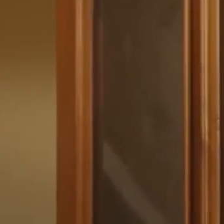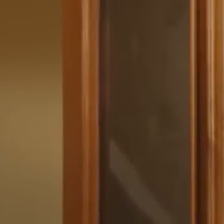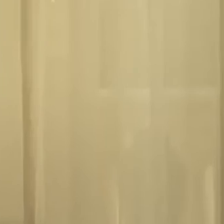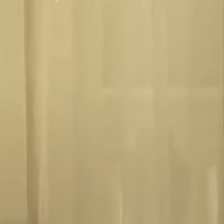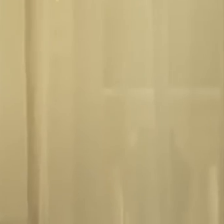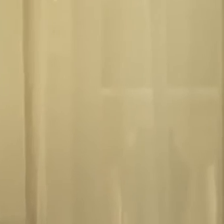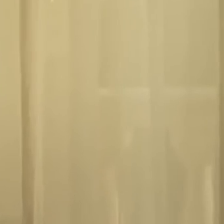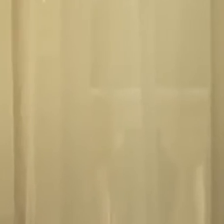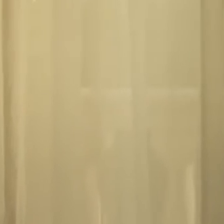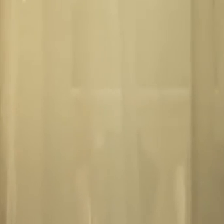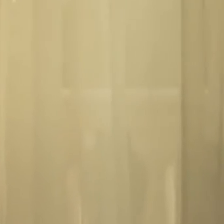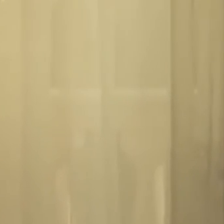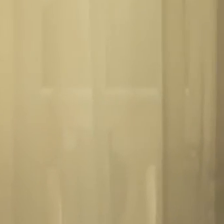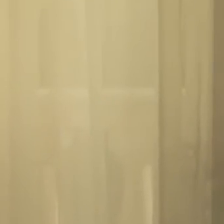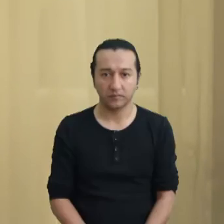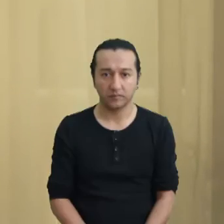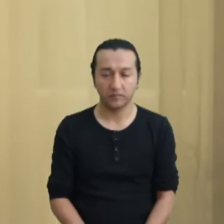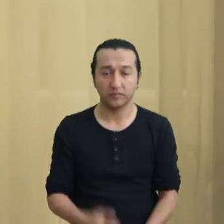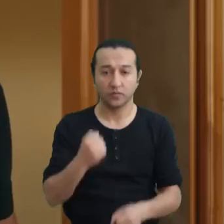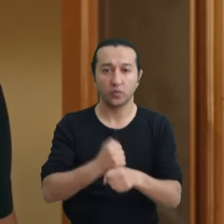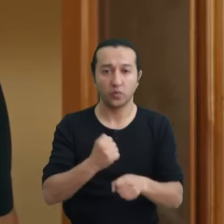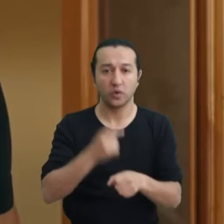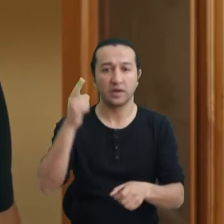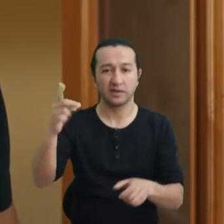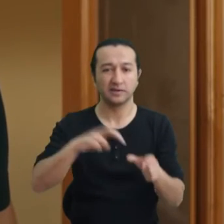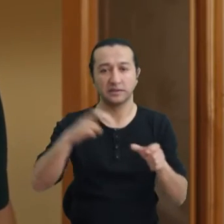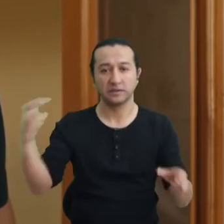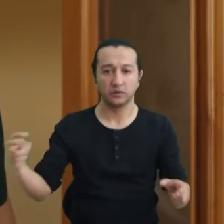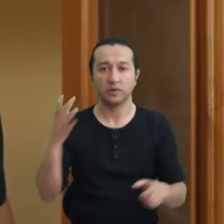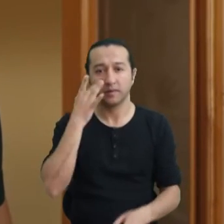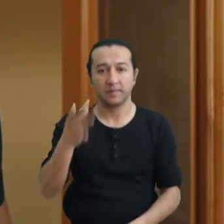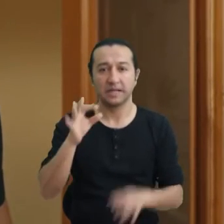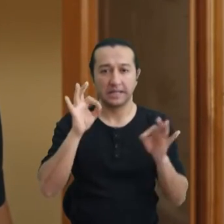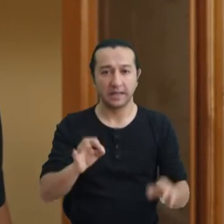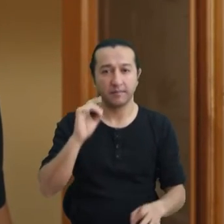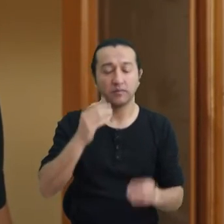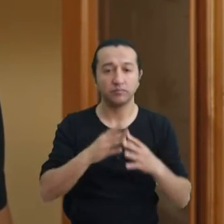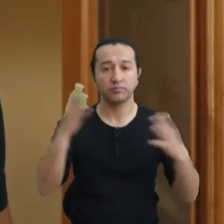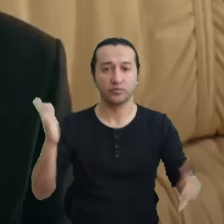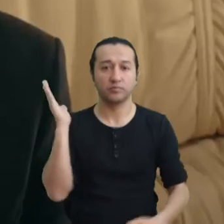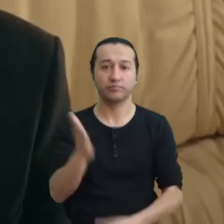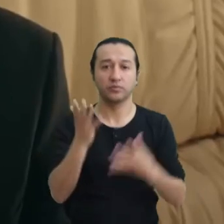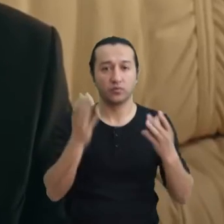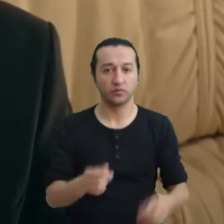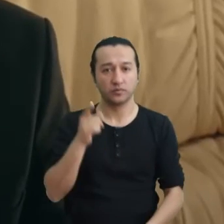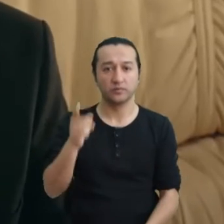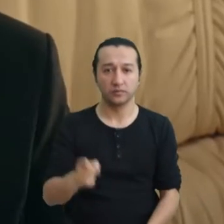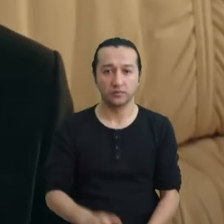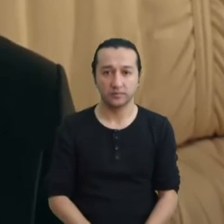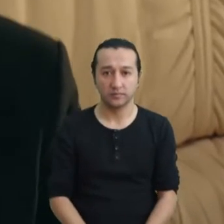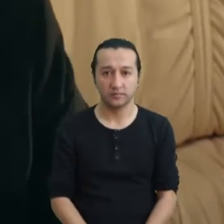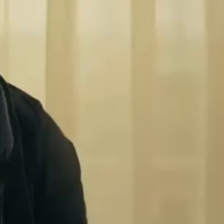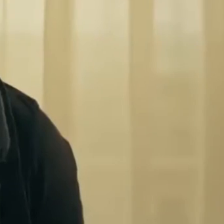Timur gelince Akif ona döndü. Güneye çekiliyorlar. Belli ki tahmin ettiğimizden daha büyük bir darbe vurduk Şedid'e. Harun